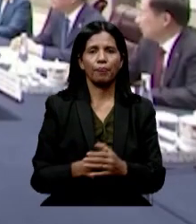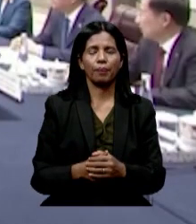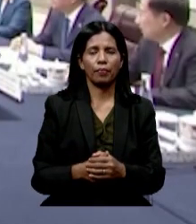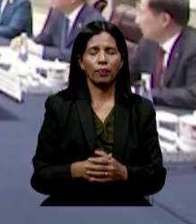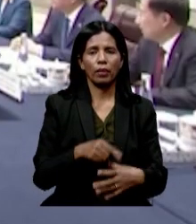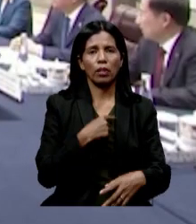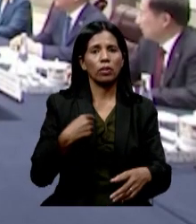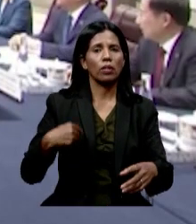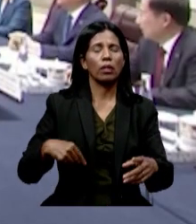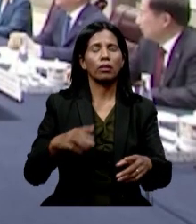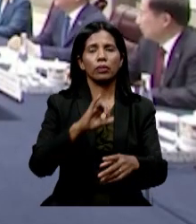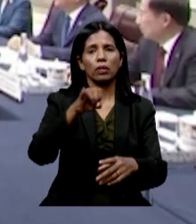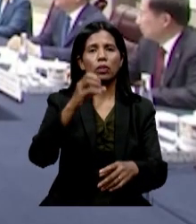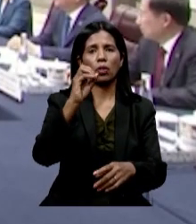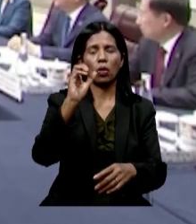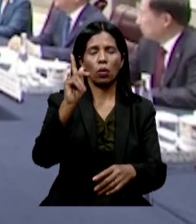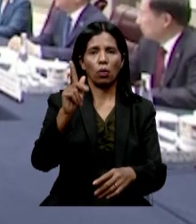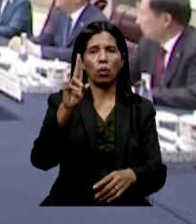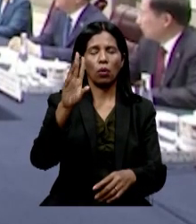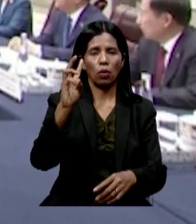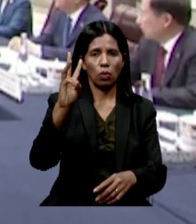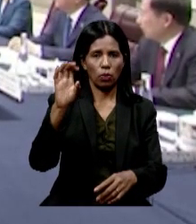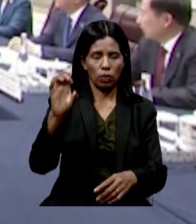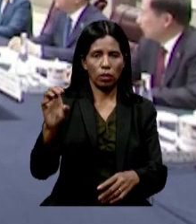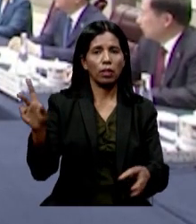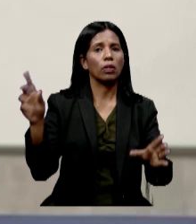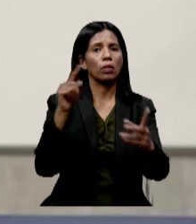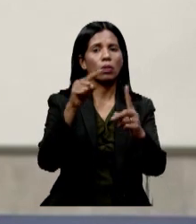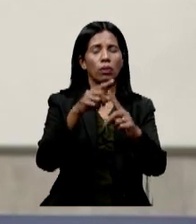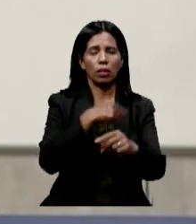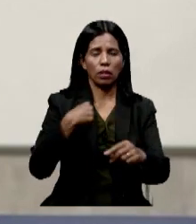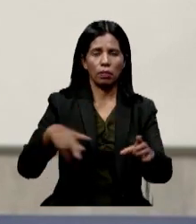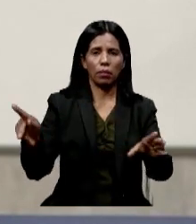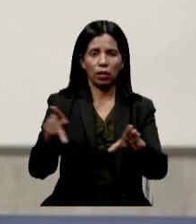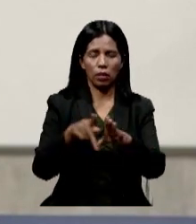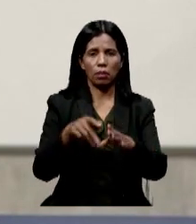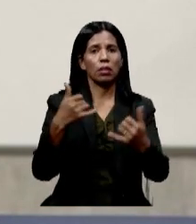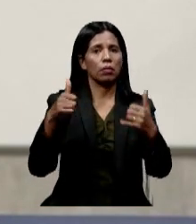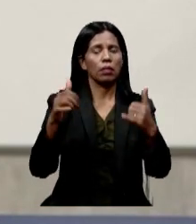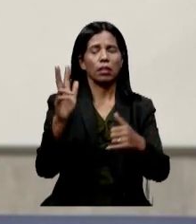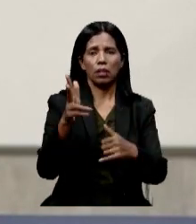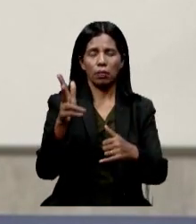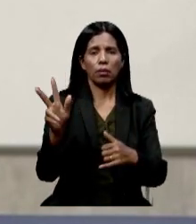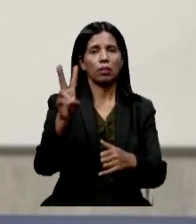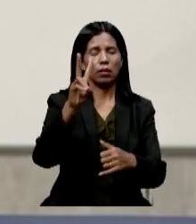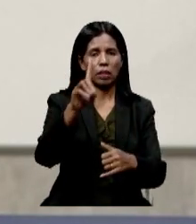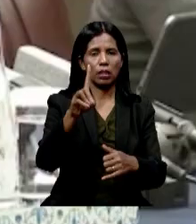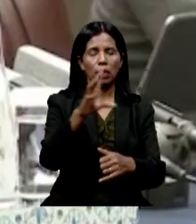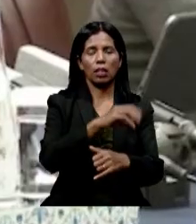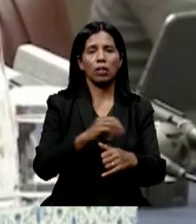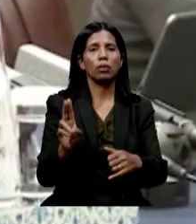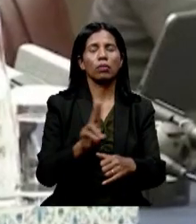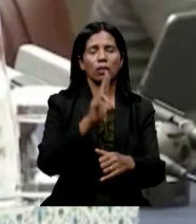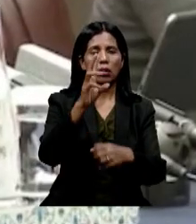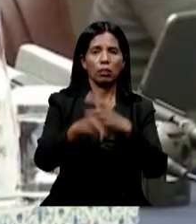toi hasina ia kintane ho di partisipa seremoni abertura ba jogo tolunulu resingida husi universitario mundial verang